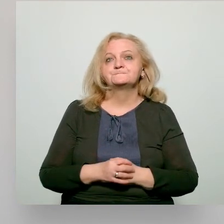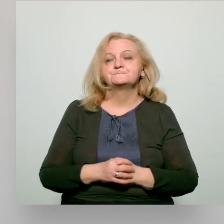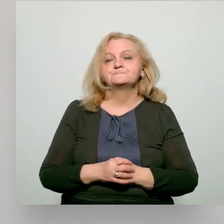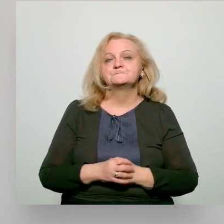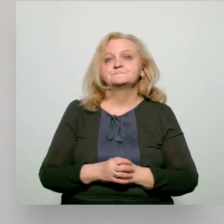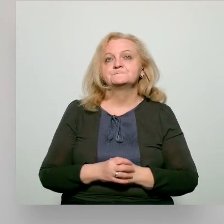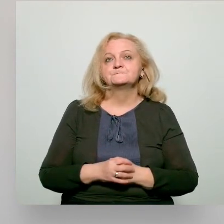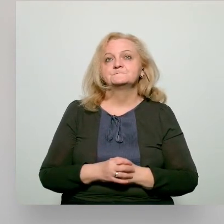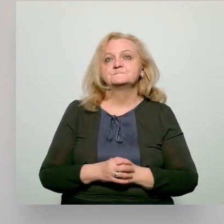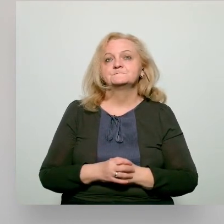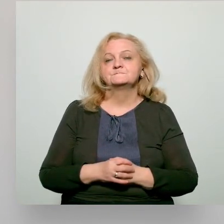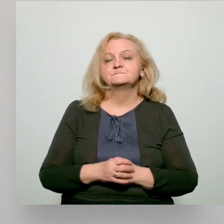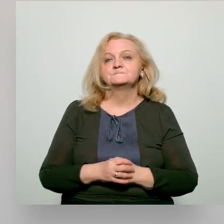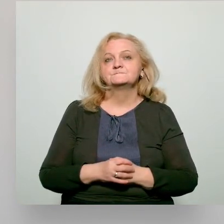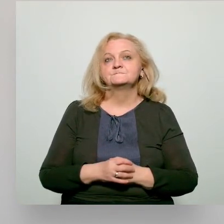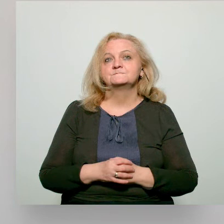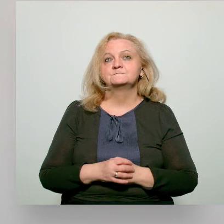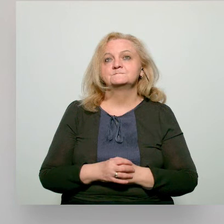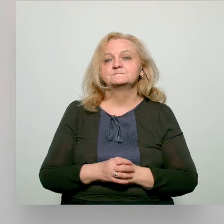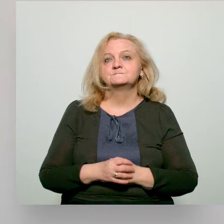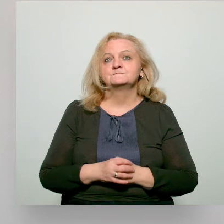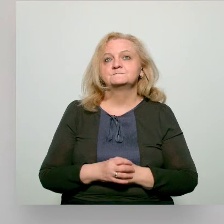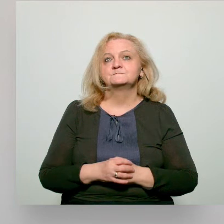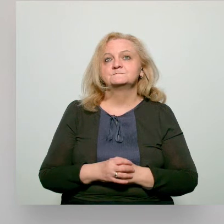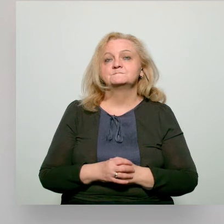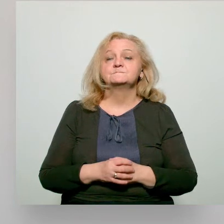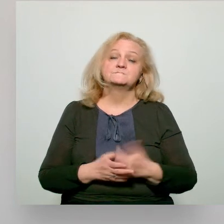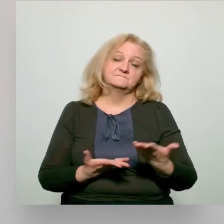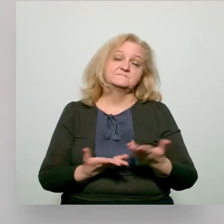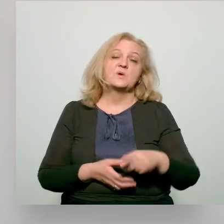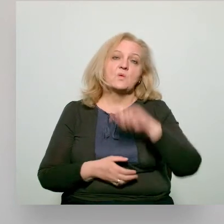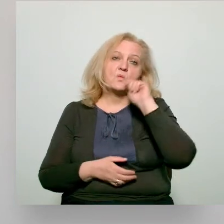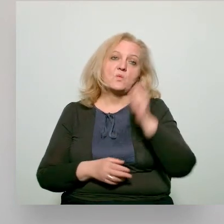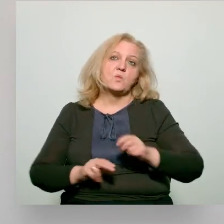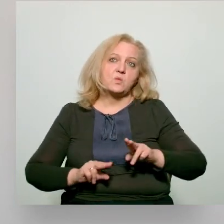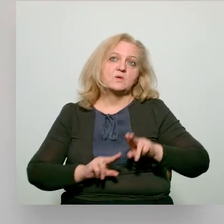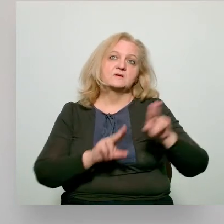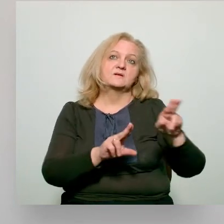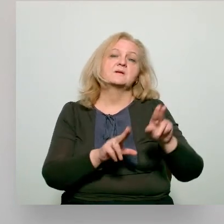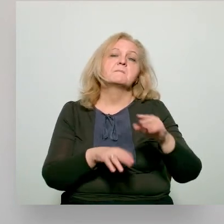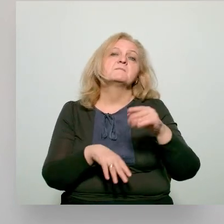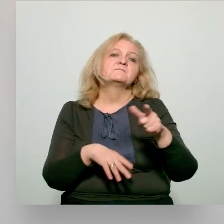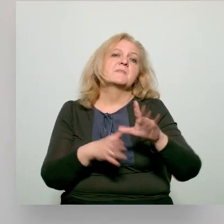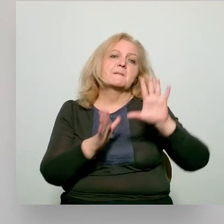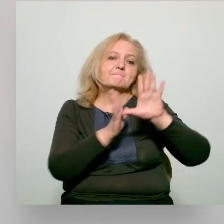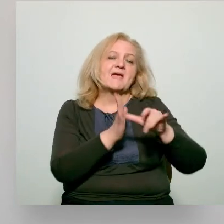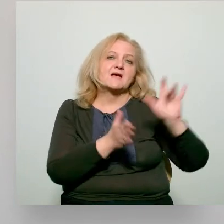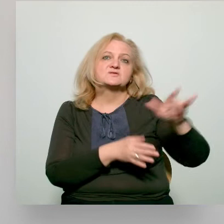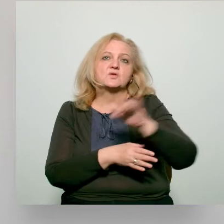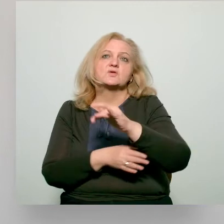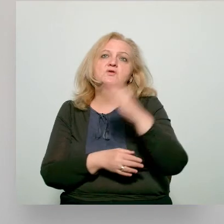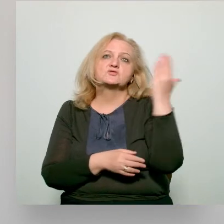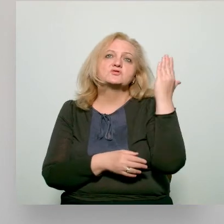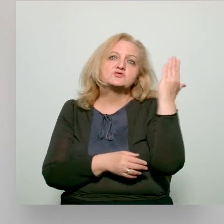i przynależność Ukrainy do cywilizacji antycznej, przecież miasta czarnomorskie, polis czarnomorskie,